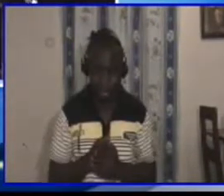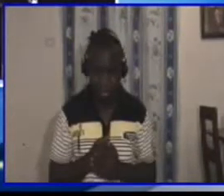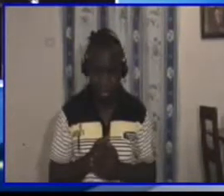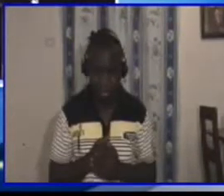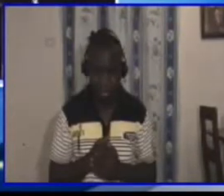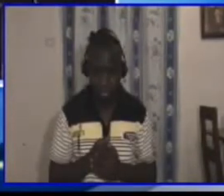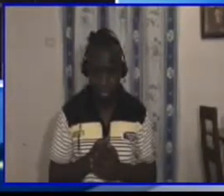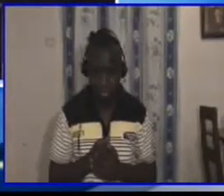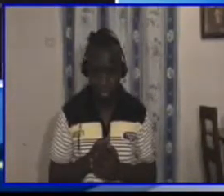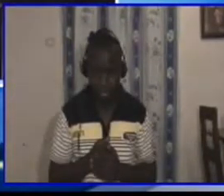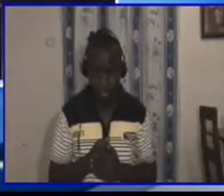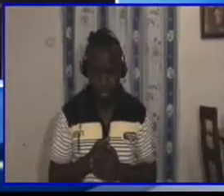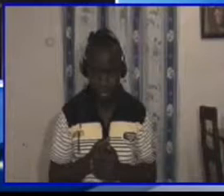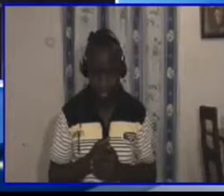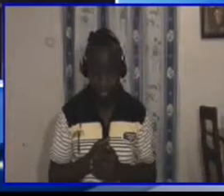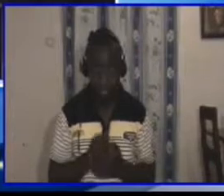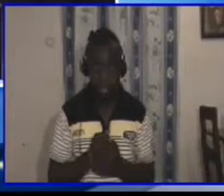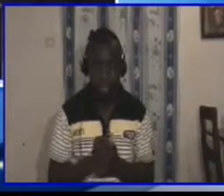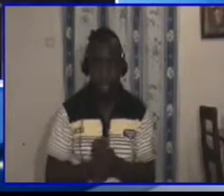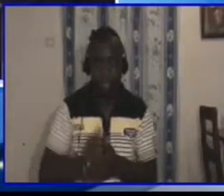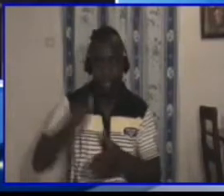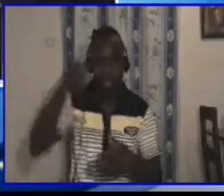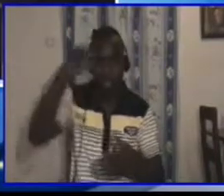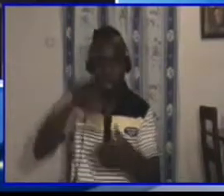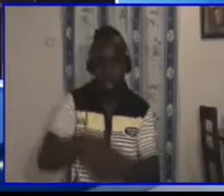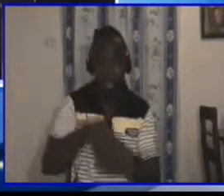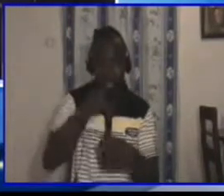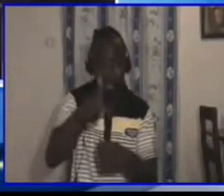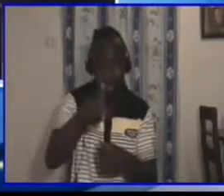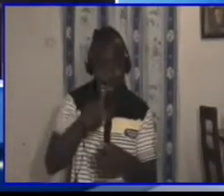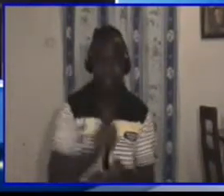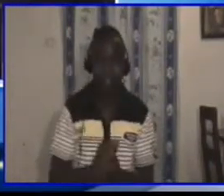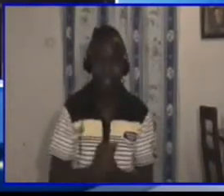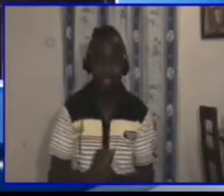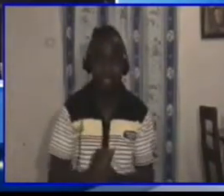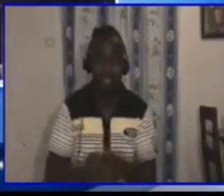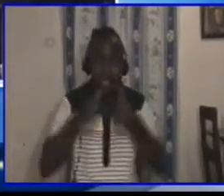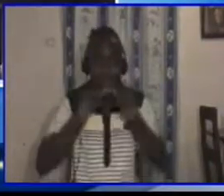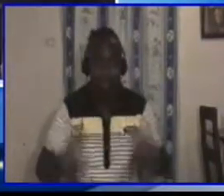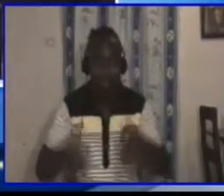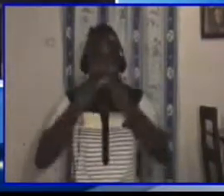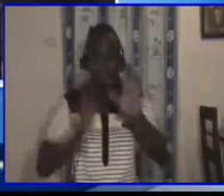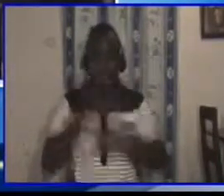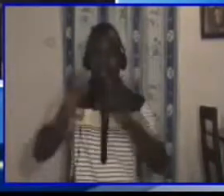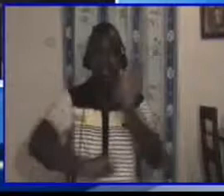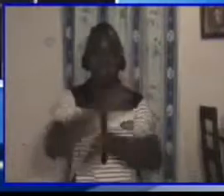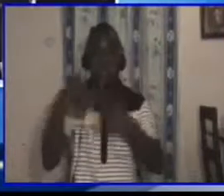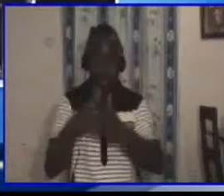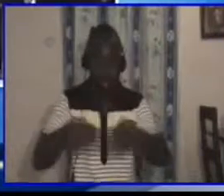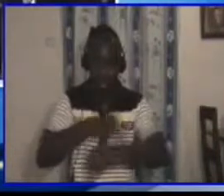come egli ha fatto la prima promessa in genesi capitolo 12